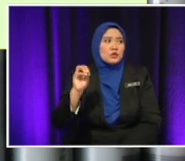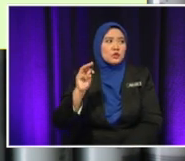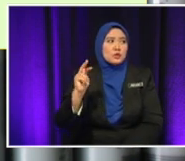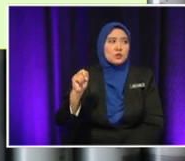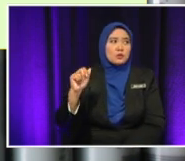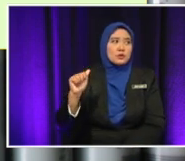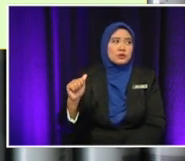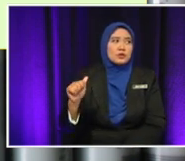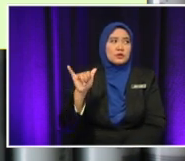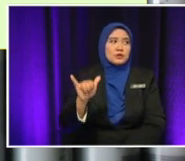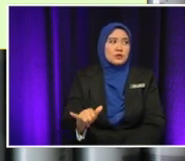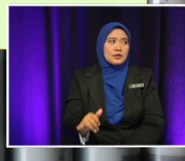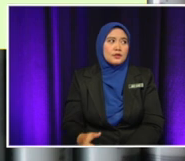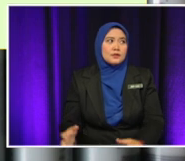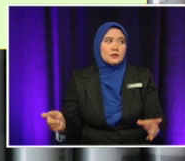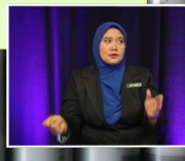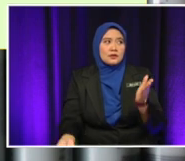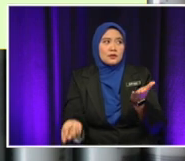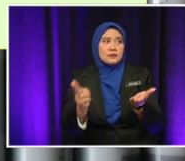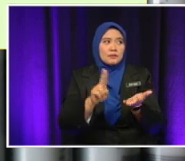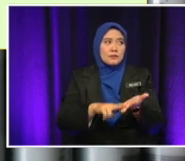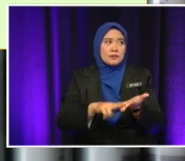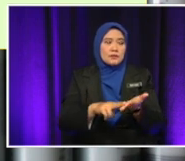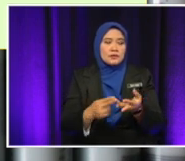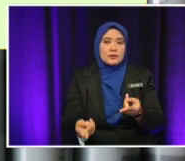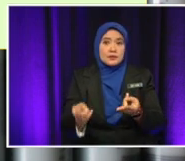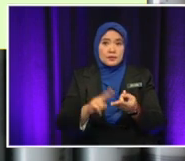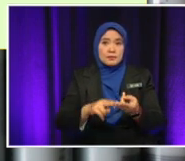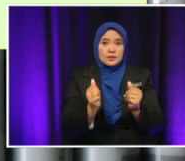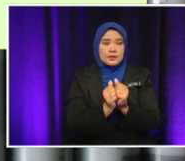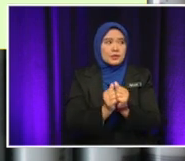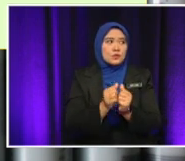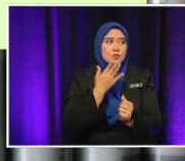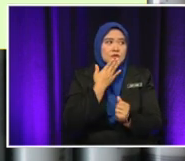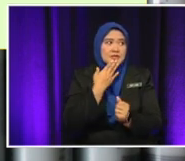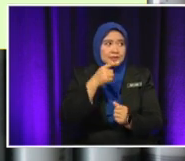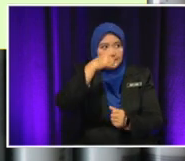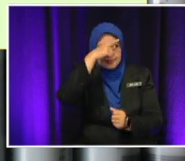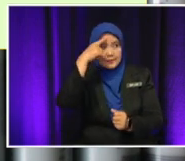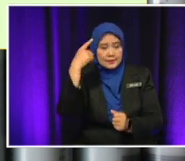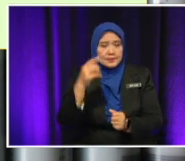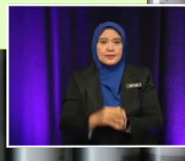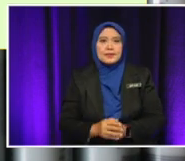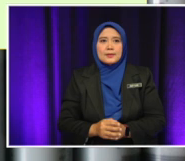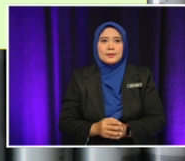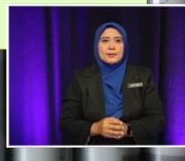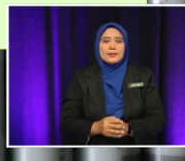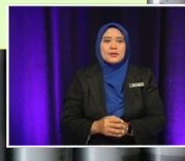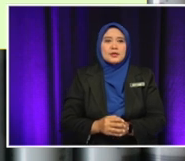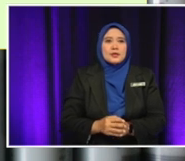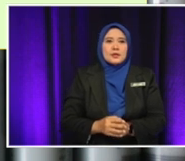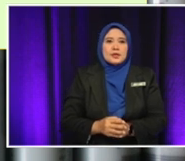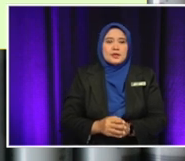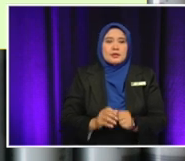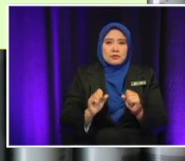warna hitam warna-warna yang ditambah dengan warna putih warna-warna yang ditambah dengan warna kelabu skema skala warna